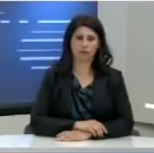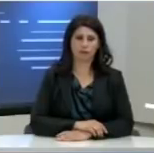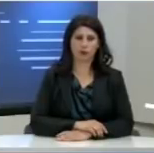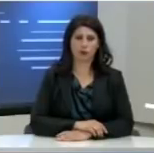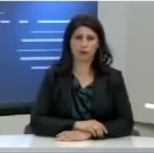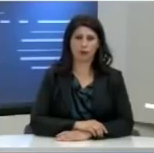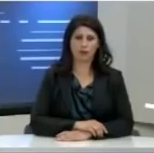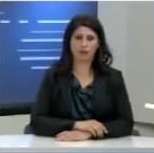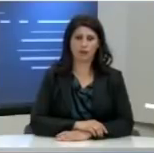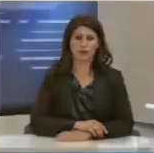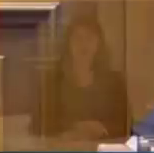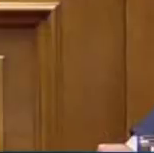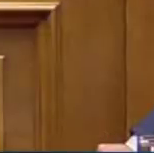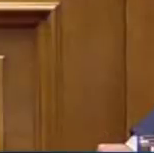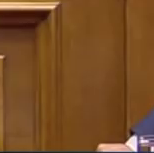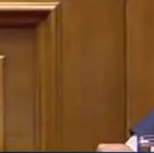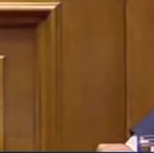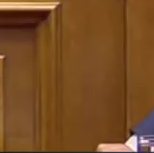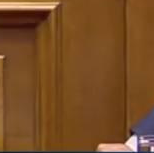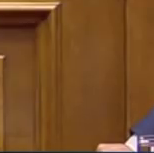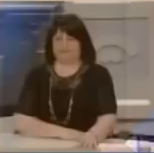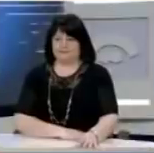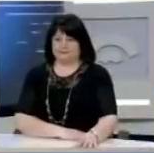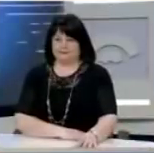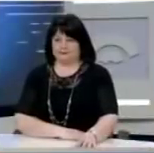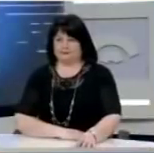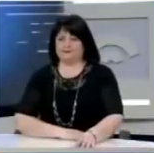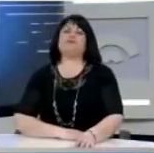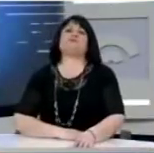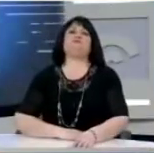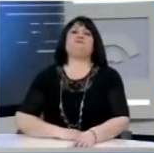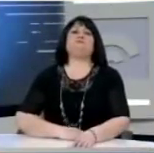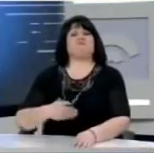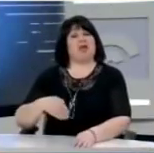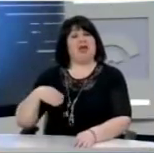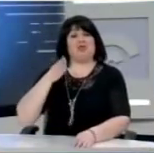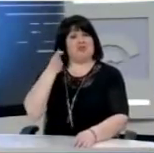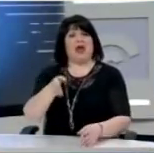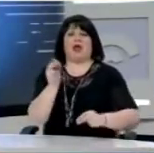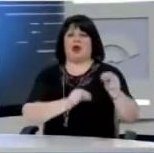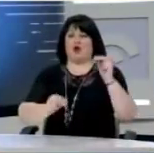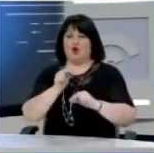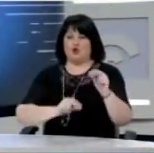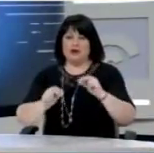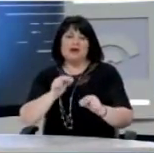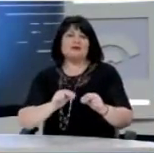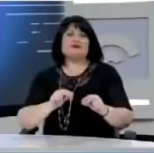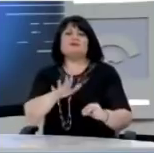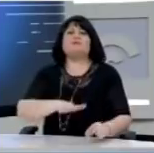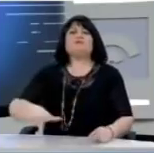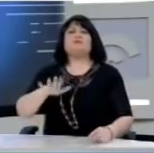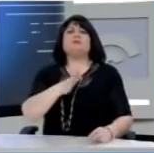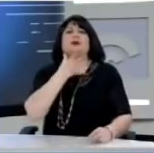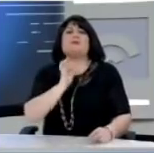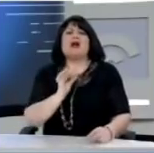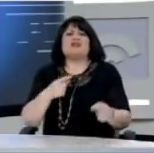του επικοινωνιακού του επιτελείου να πάμε σε εκλογές σε ένα πεδίο